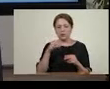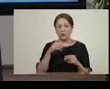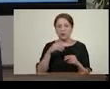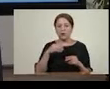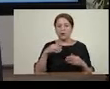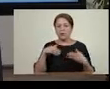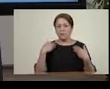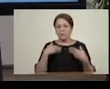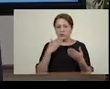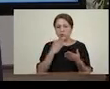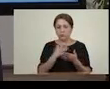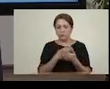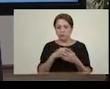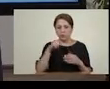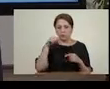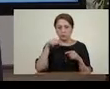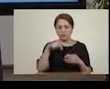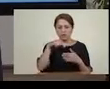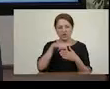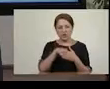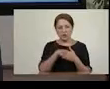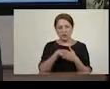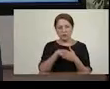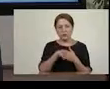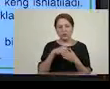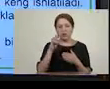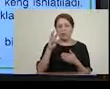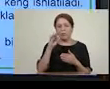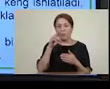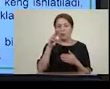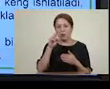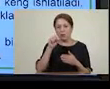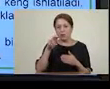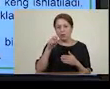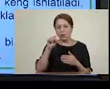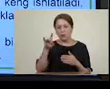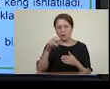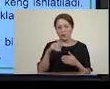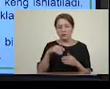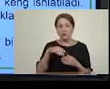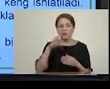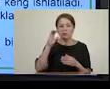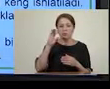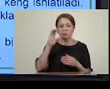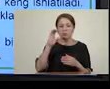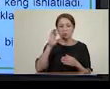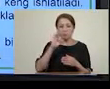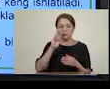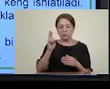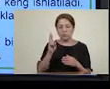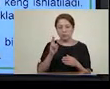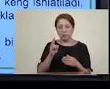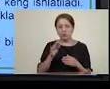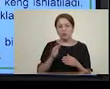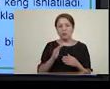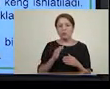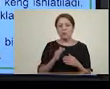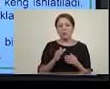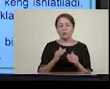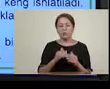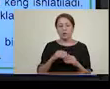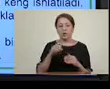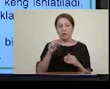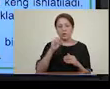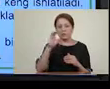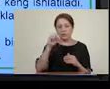va uning tarkibidagi moddalarda, ya'ni uning biz aytamiz sharbati deb aytamiz, sharbatli asal suvi